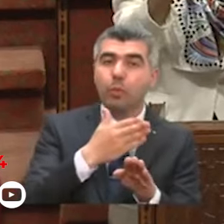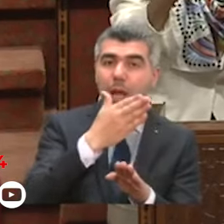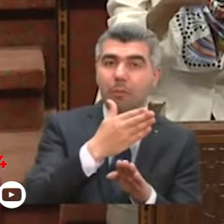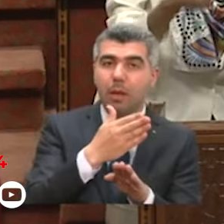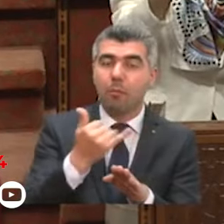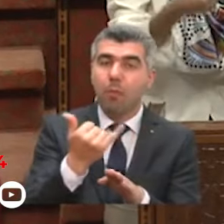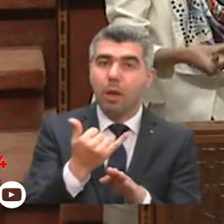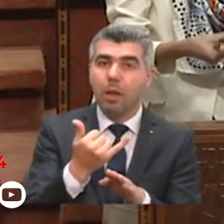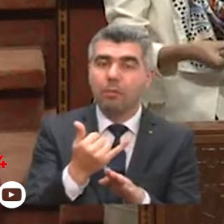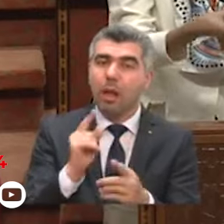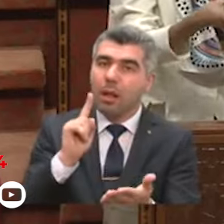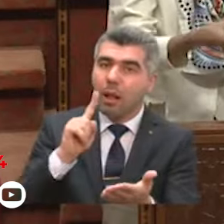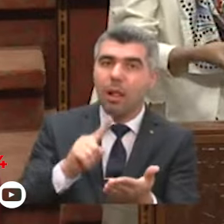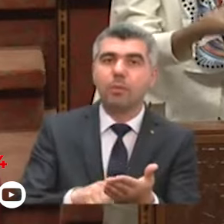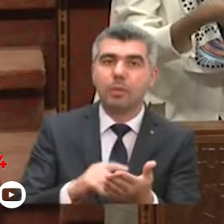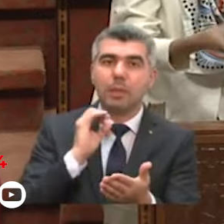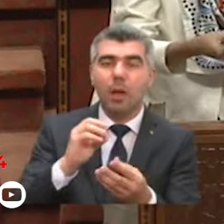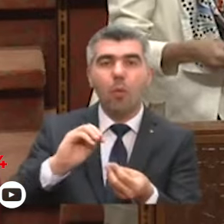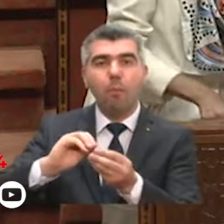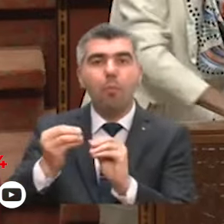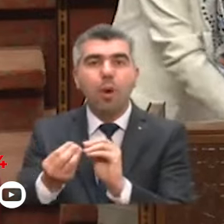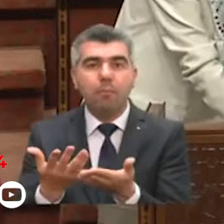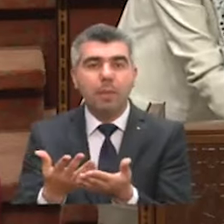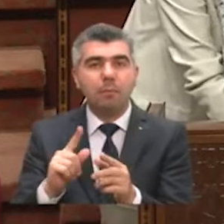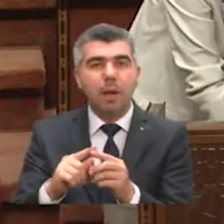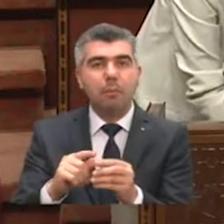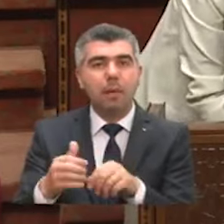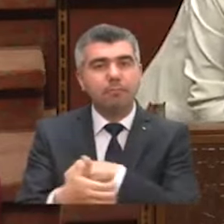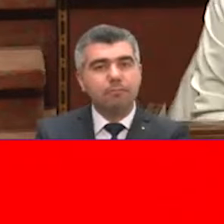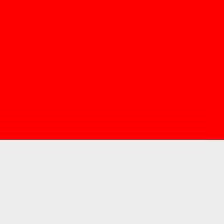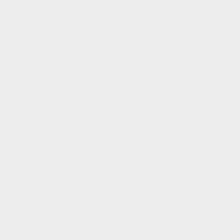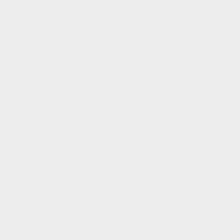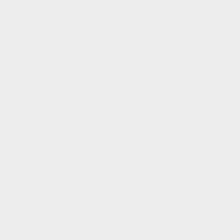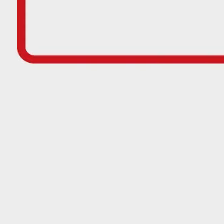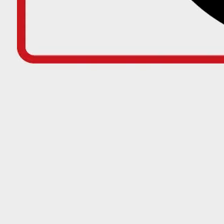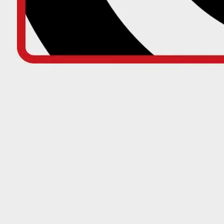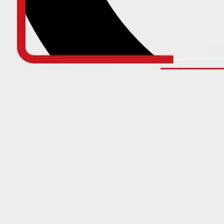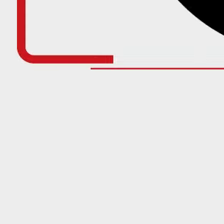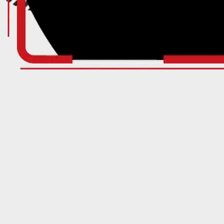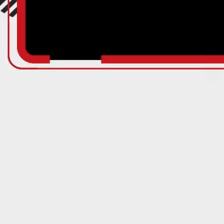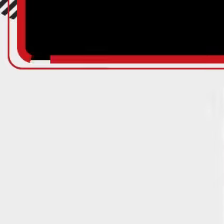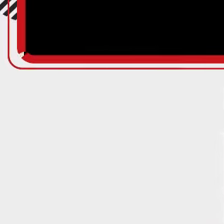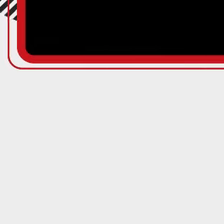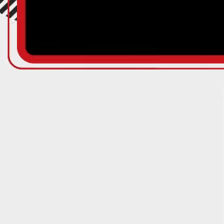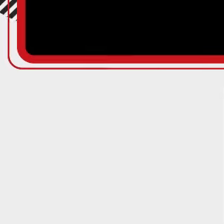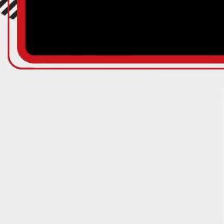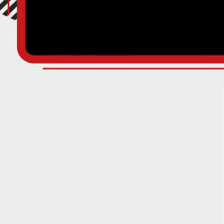نعالجوا بطريقه هيكليه المشكل ديال الفقر في بلادنا. شكرا. ما تنساوش تابوناو في لاشين